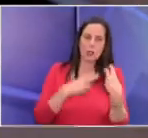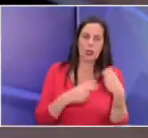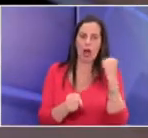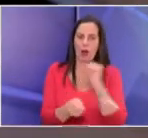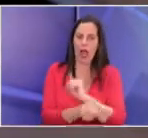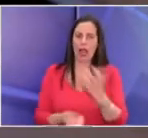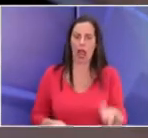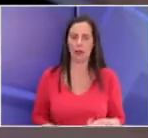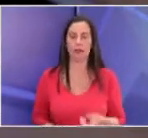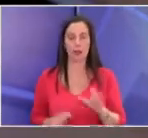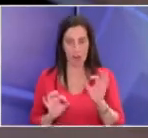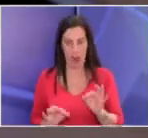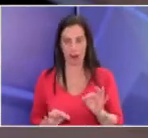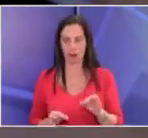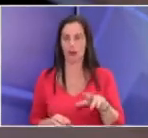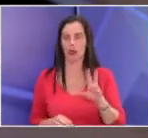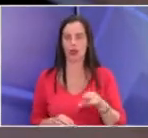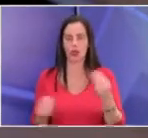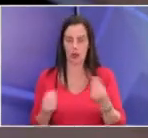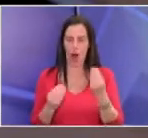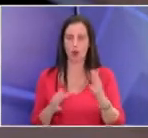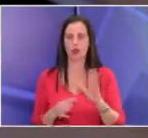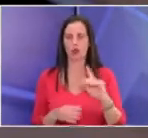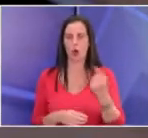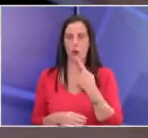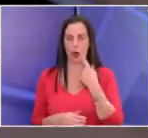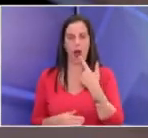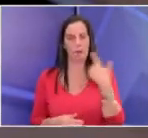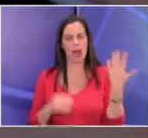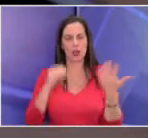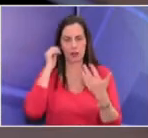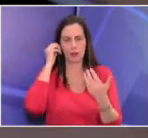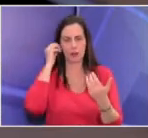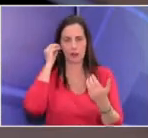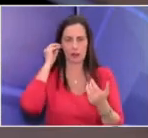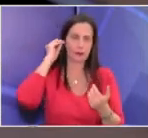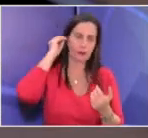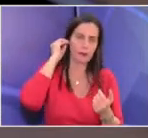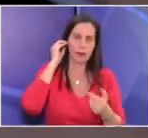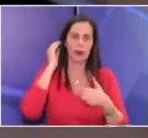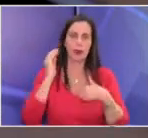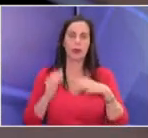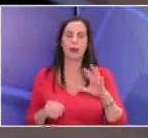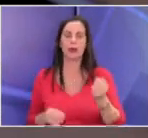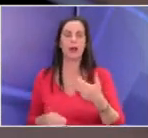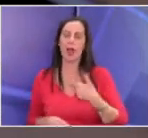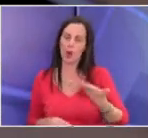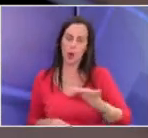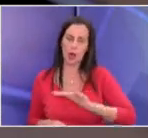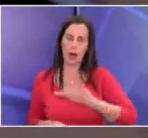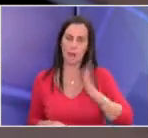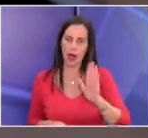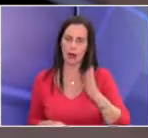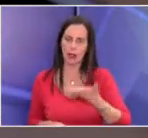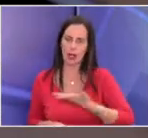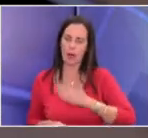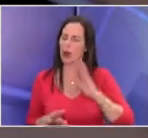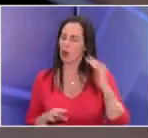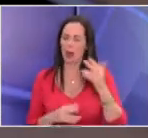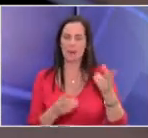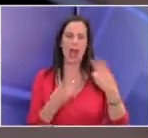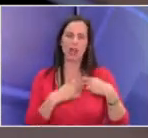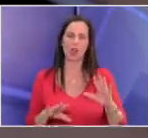לתובנה שמדינת ישראל מבינה זה די דבילי להכניס מישהו לבית סוהר ולא לתת לו לעבוד. ולצבור לו על החובות. בואי נדבר על העובדה, מה קורה לאסיר משוחרר